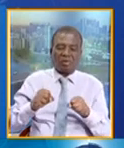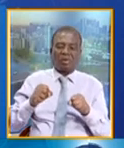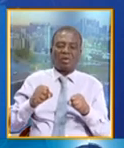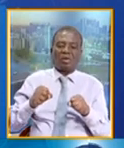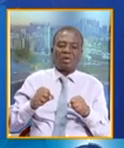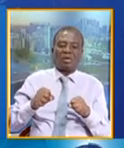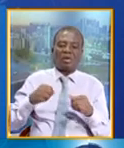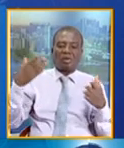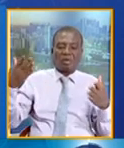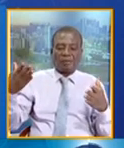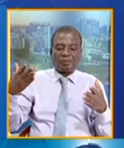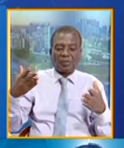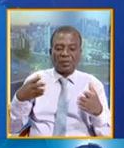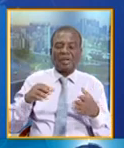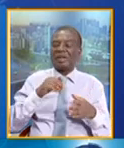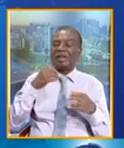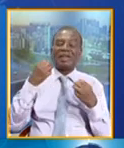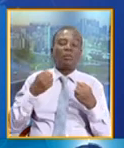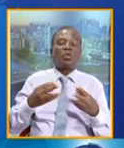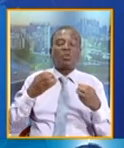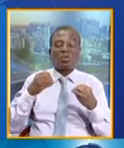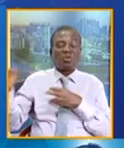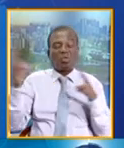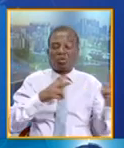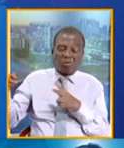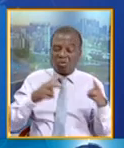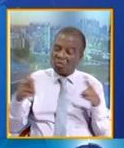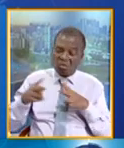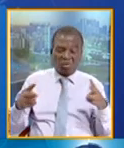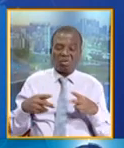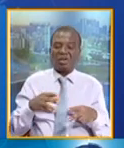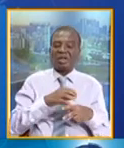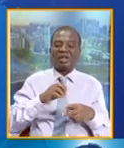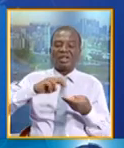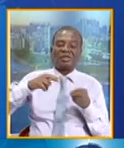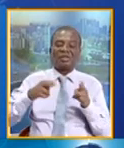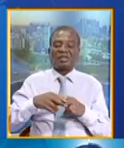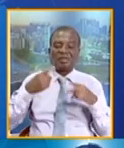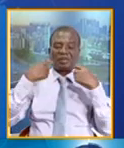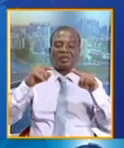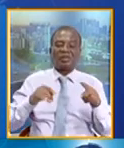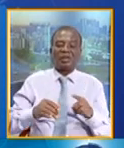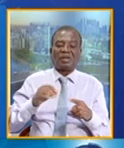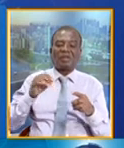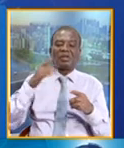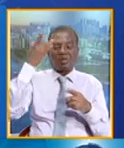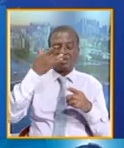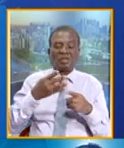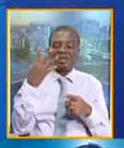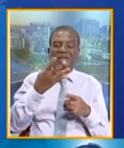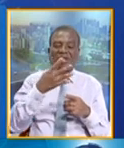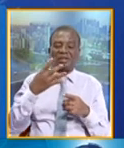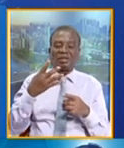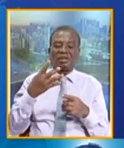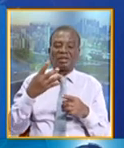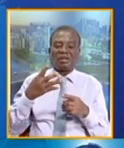pour ce scrutin qui a été suivi de violences à Conakry et d'autres villes du pays ces derniers jours. Les chiffres annoncés concernent seulement 4 circonscriptions du pays